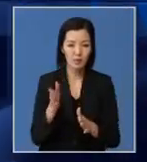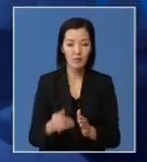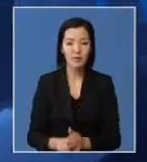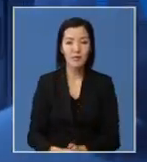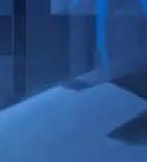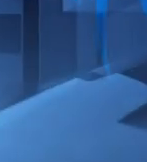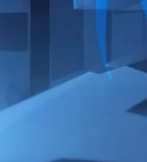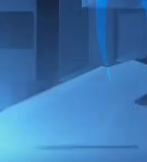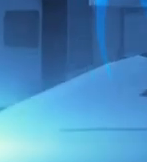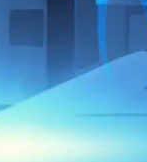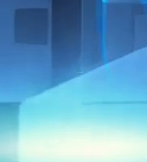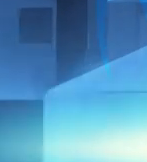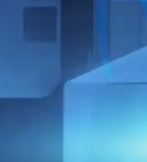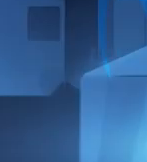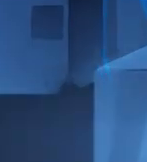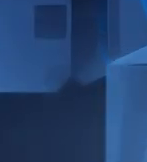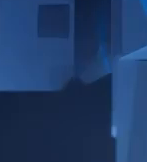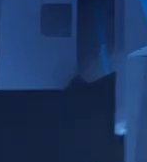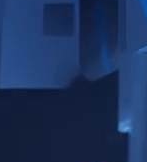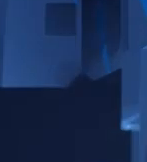Нұрланұлы, Айдос Қалиев, жетісу телеарнасы.